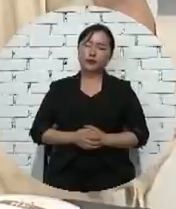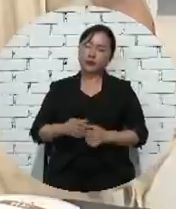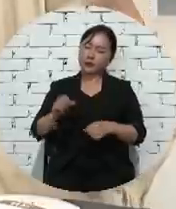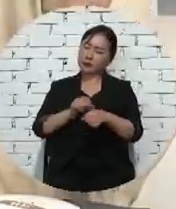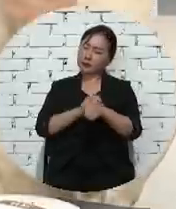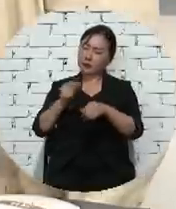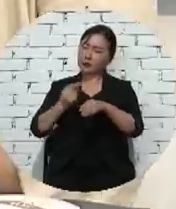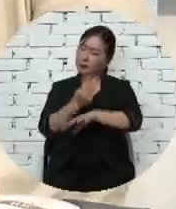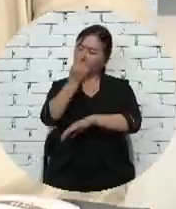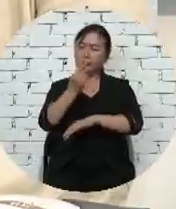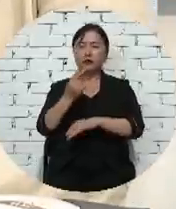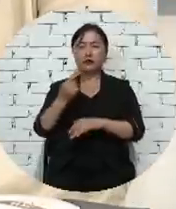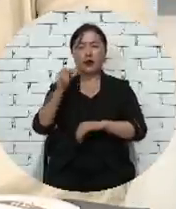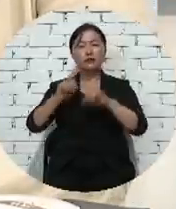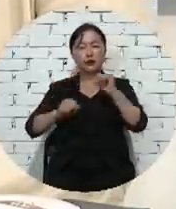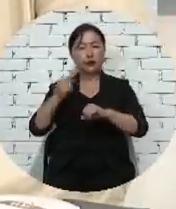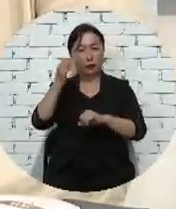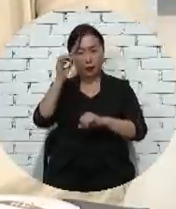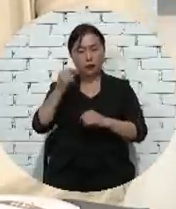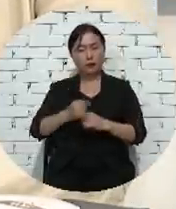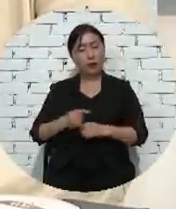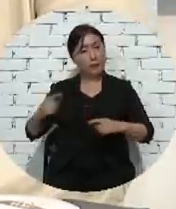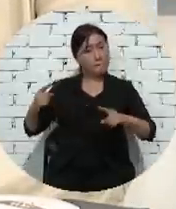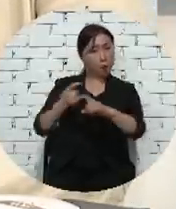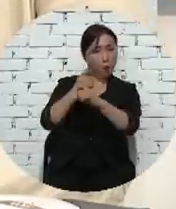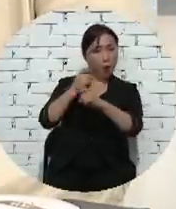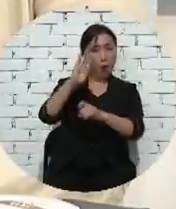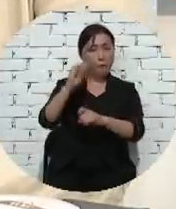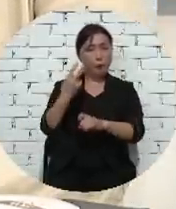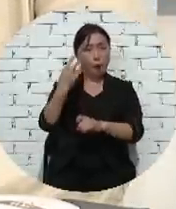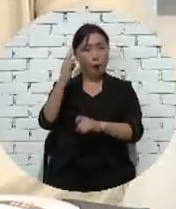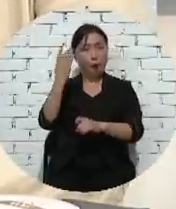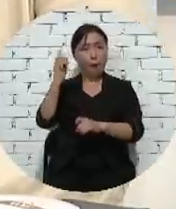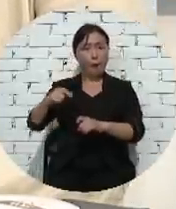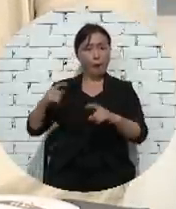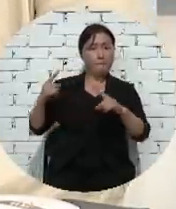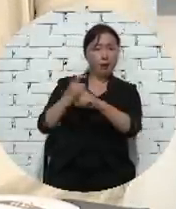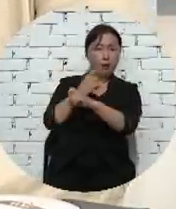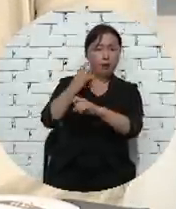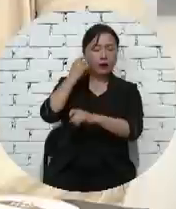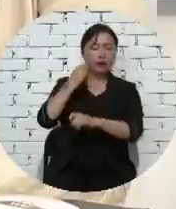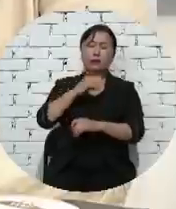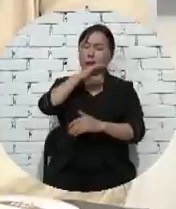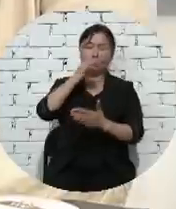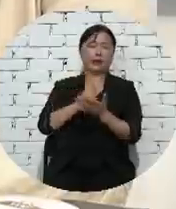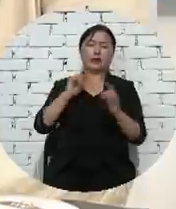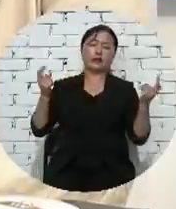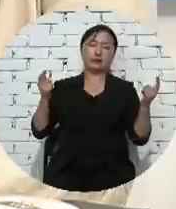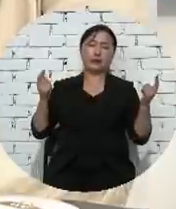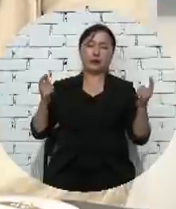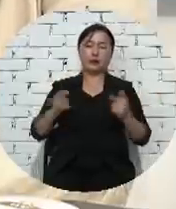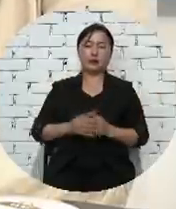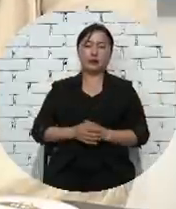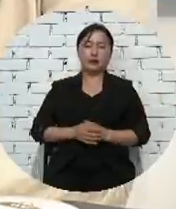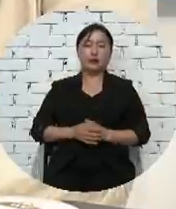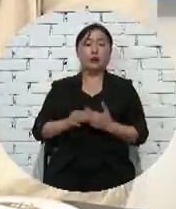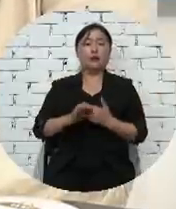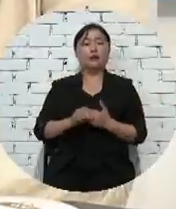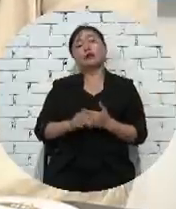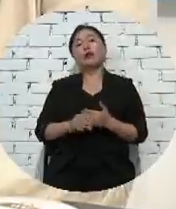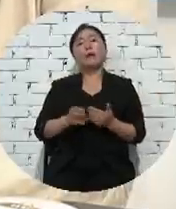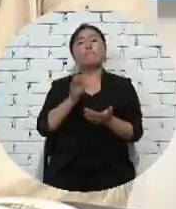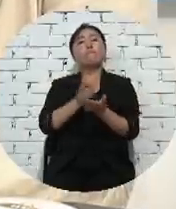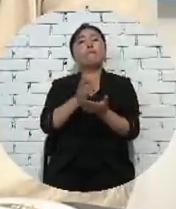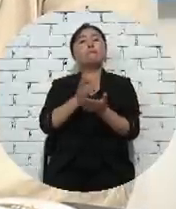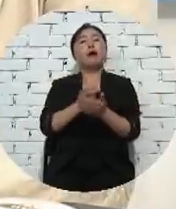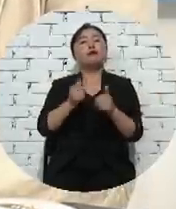생각이 되는 겁니다. 네. 예. 그럼 일종의 보복이라고 보시는 거죠? 하여튼 정상적이지는 않습니다. 네. 그러면 네. 법 집행을 함에